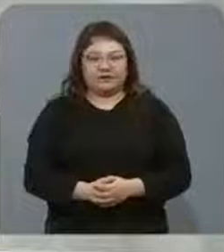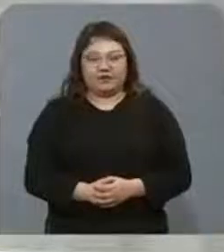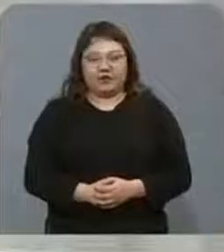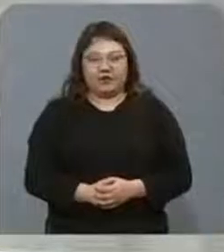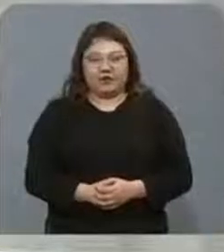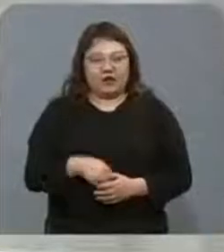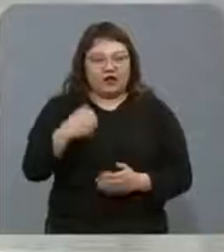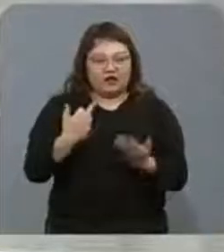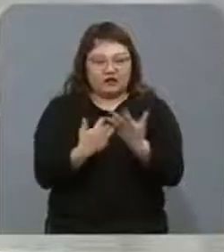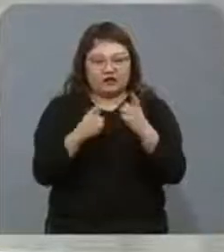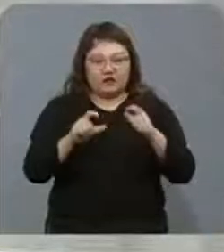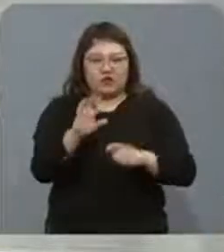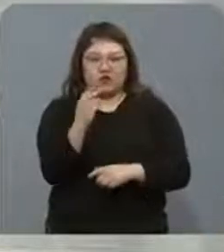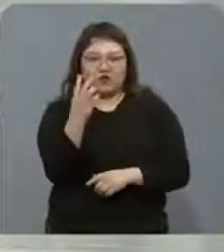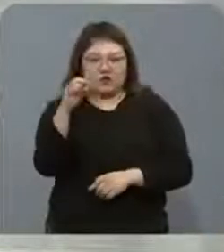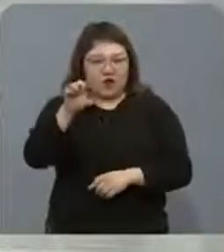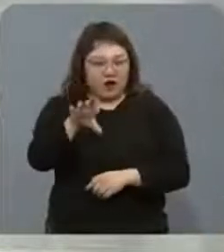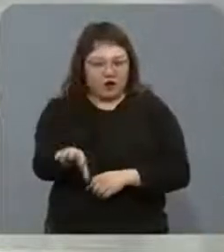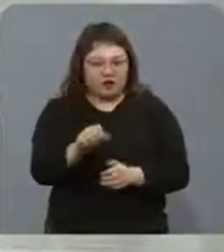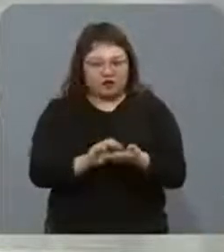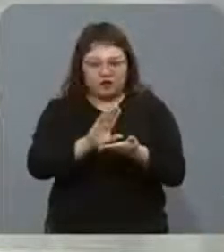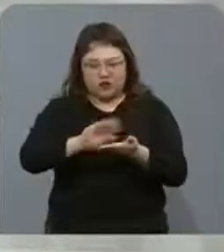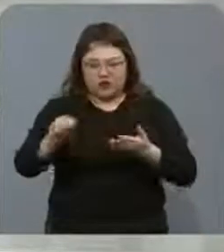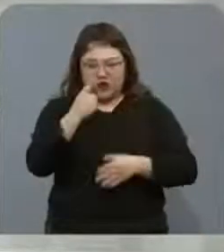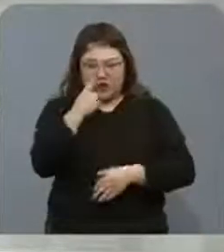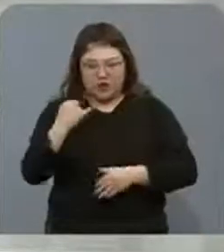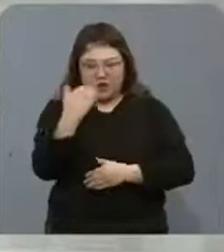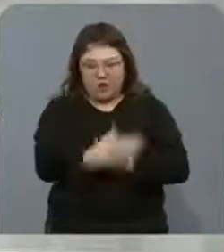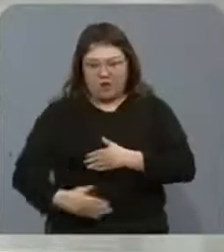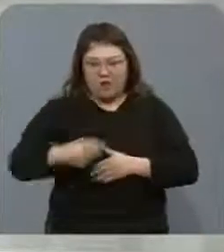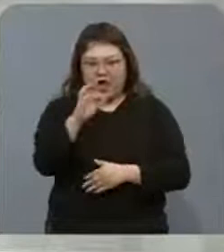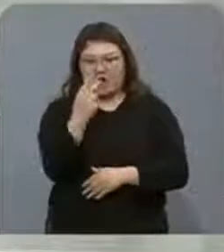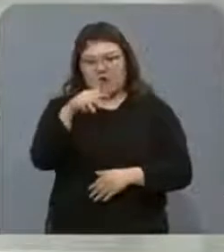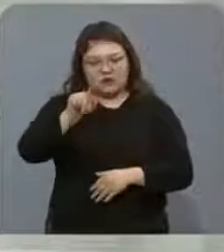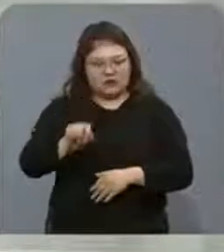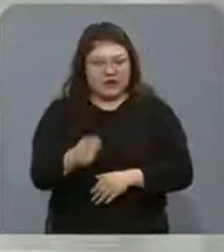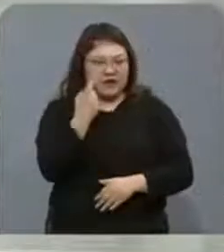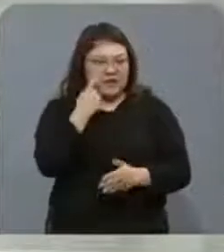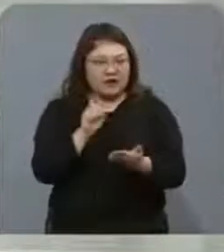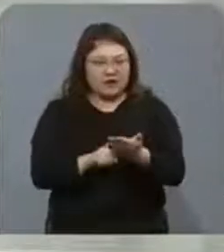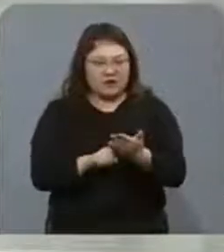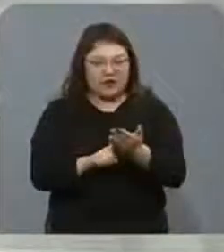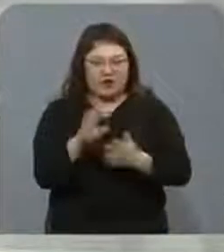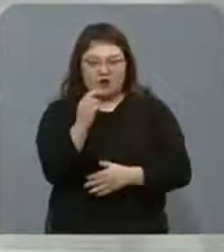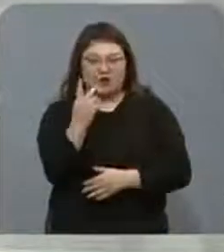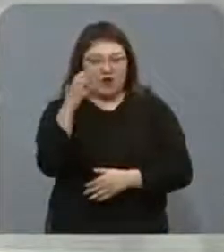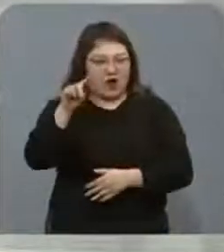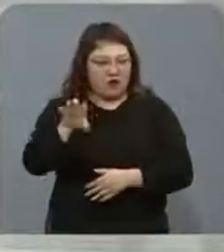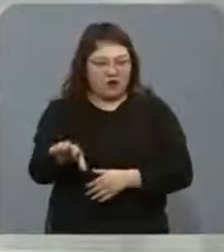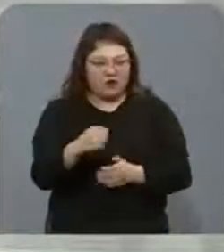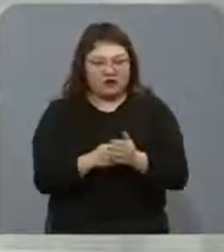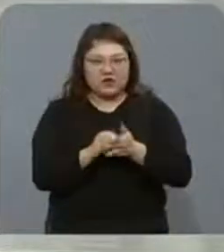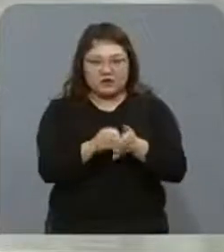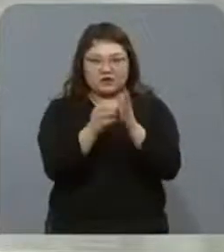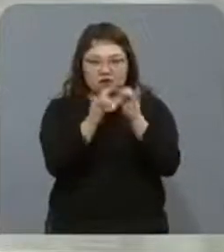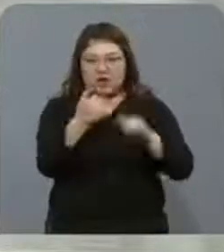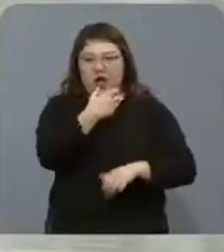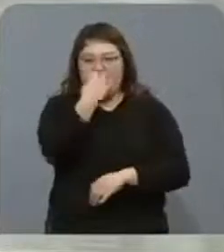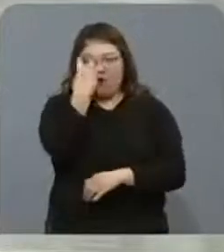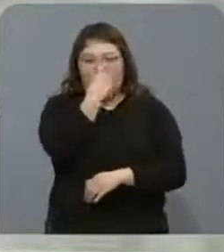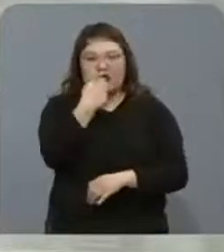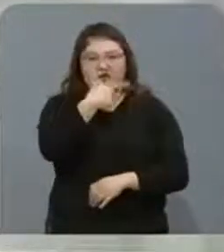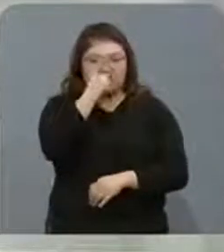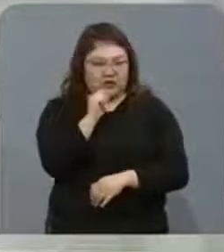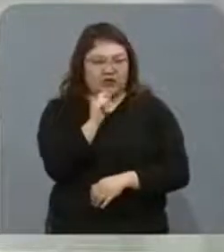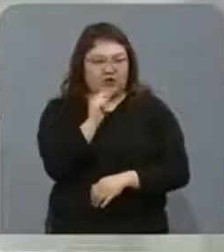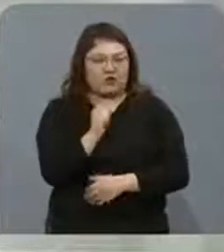최근 도래한 요양을 해서 퇴소한 어머니 몸에 욕창이 발견됐다 며 자녀들이 요양원 측에서 입소자 관리를 소홀하게 했다고